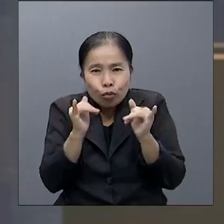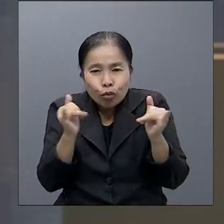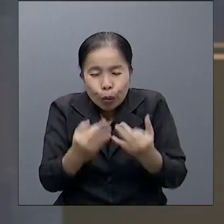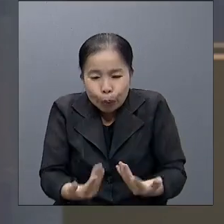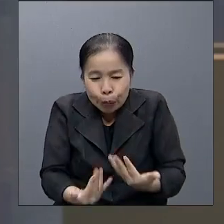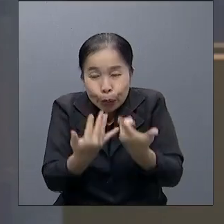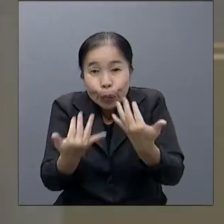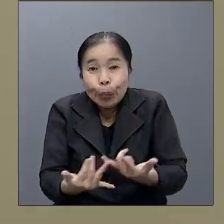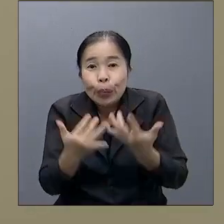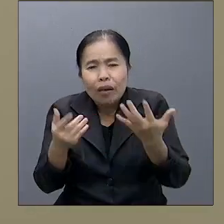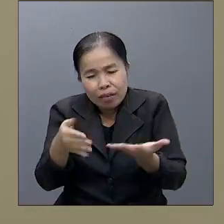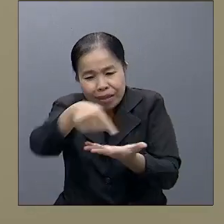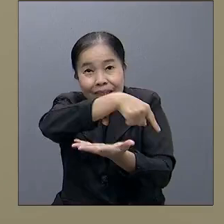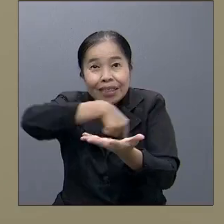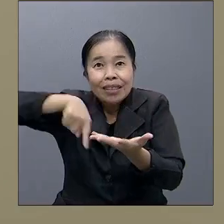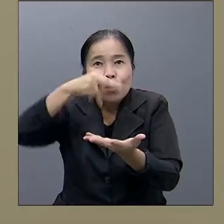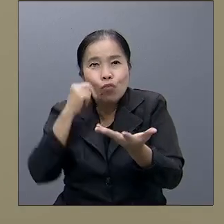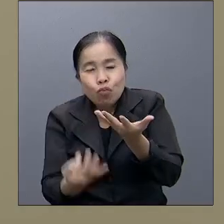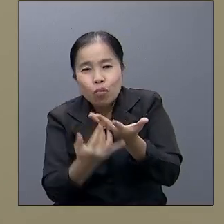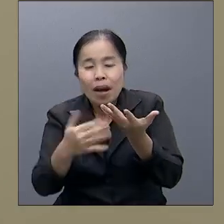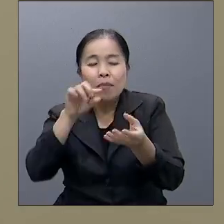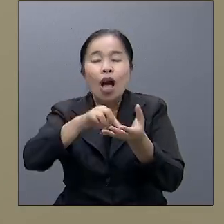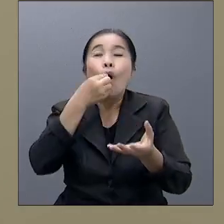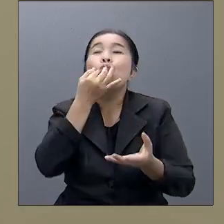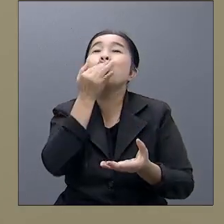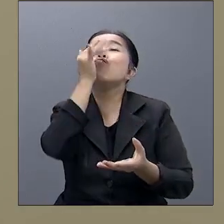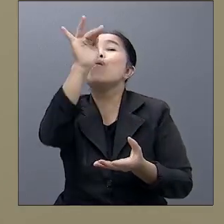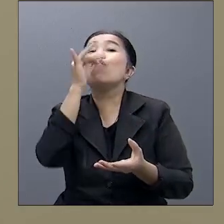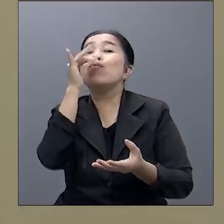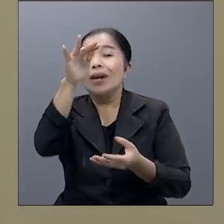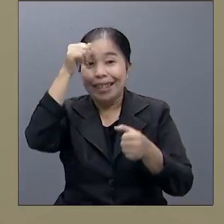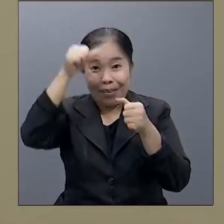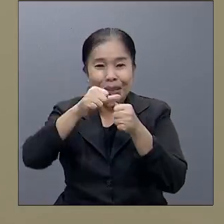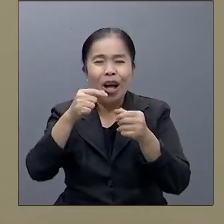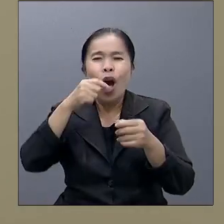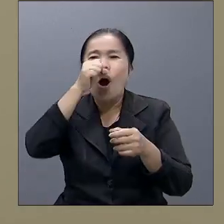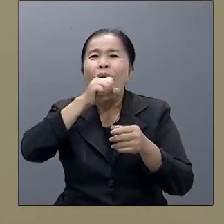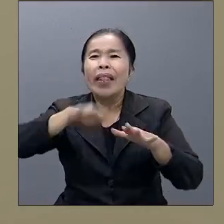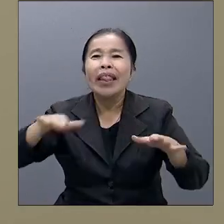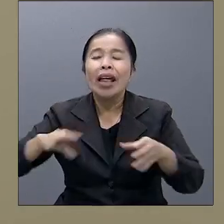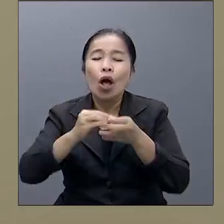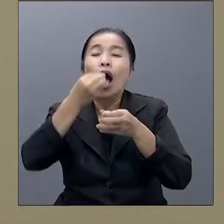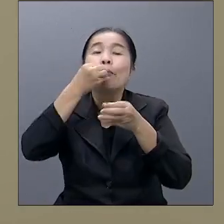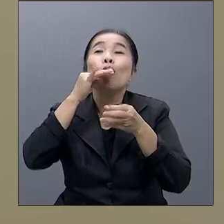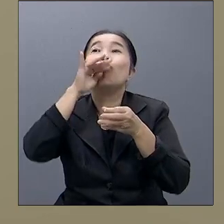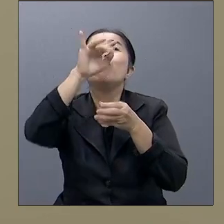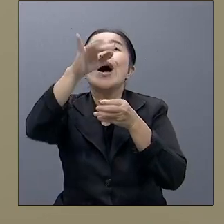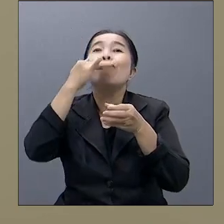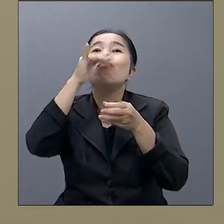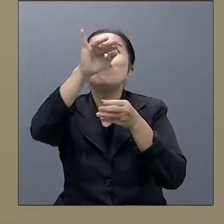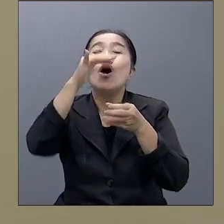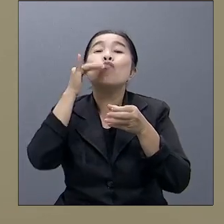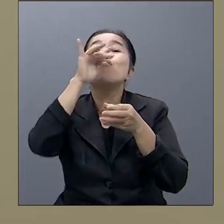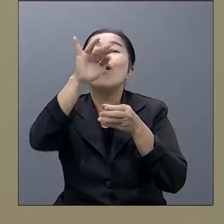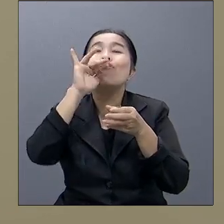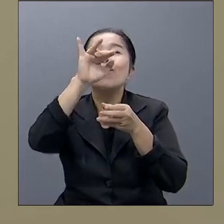น่ากินมากๆเขาเรียกกันว่าขนมควันทะลักค่ะ ใช่มันควันจะแบบเข้าปากเลยใช่ไหม ใช่ค่ะใช่ คืออันนี้เหมือนกับ